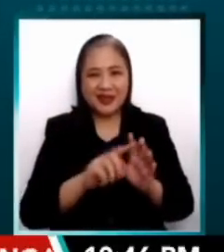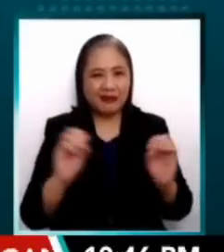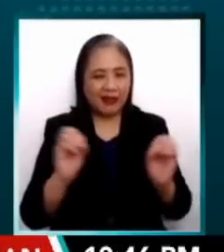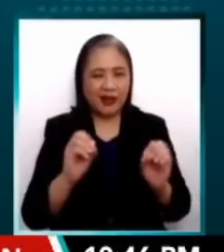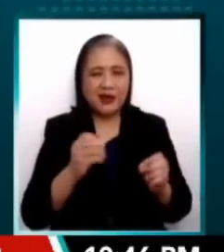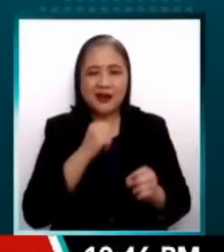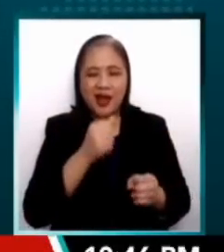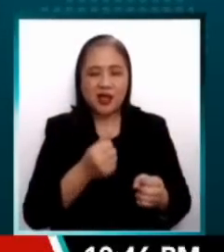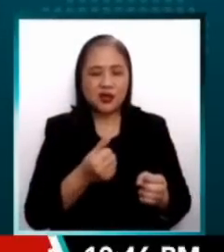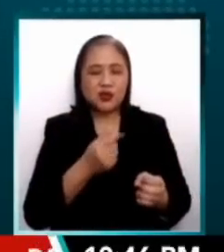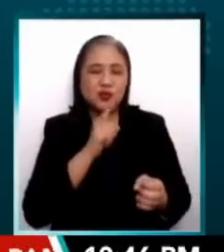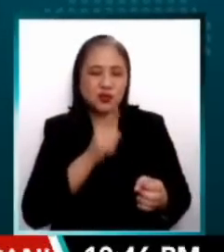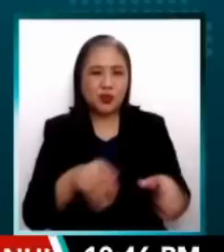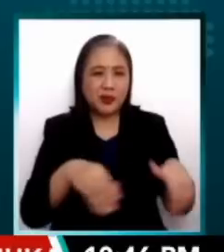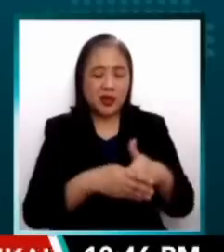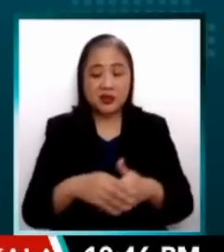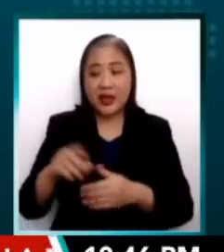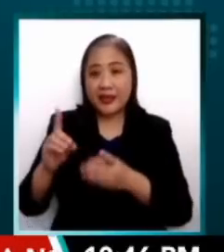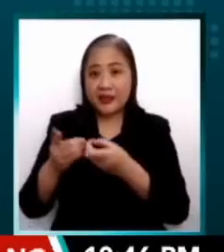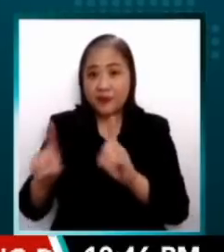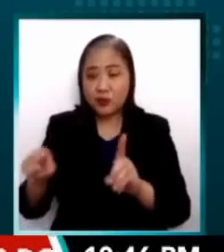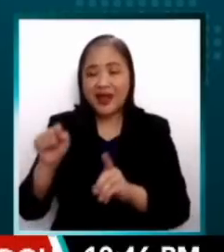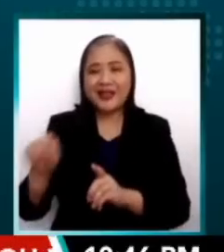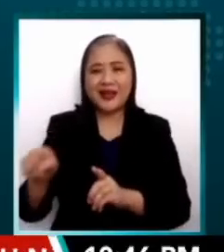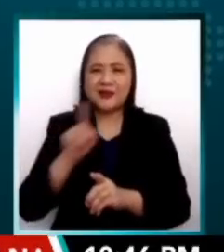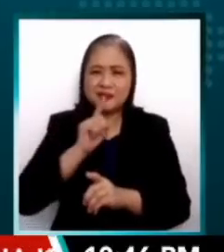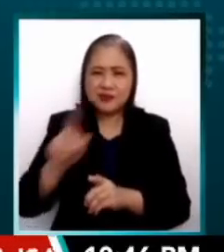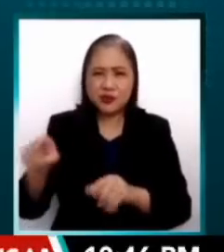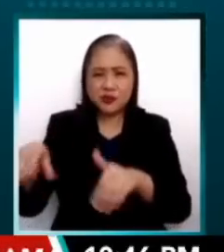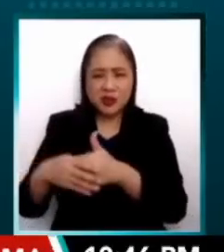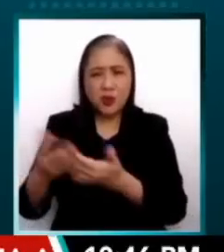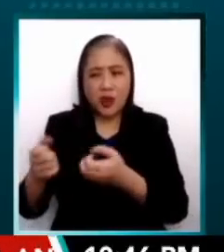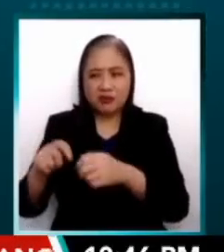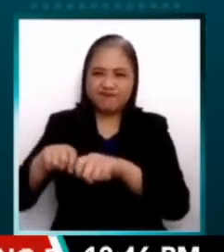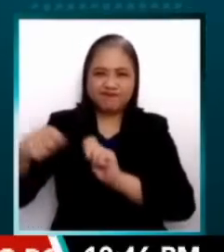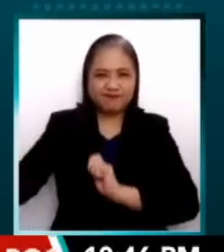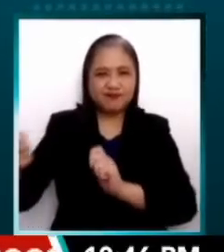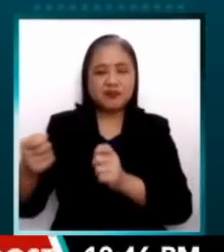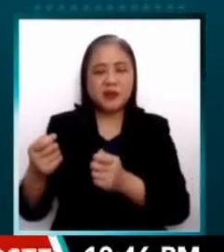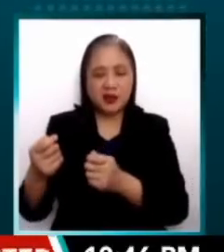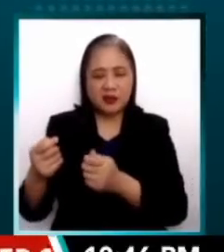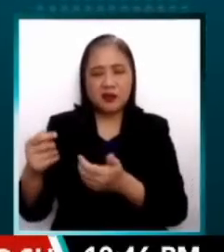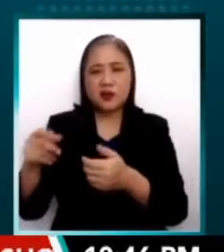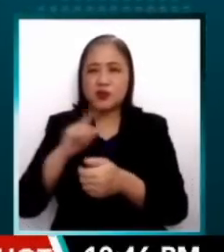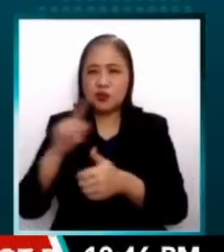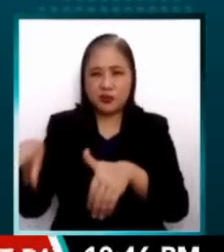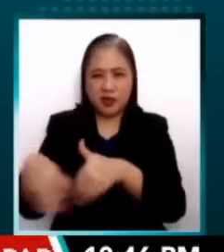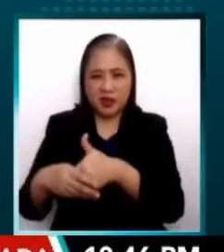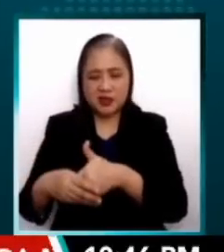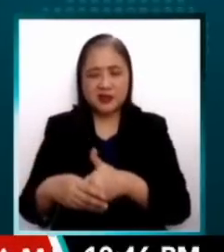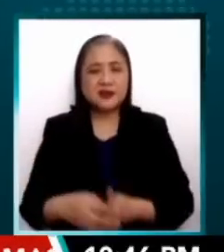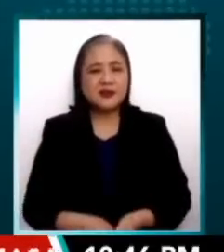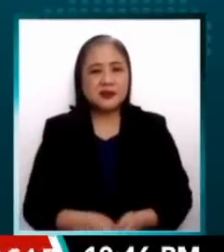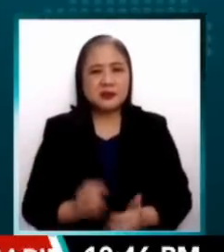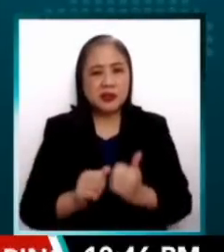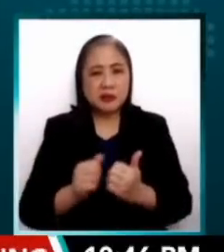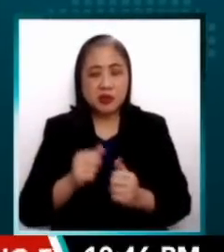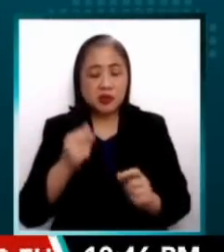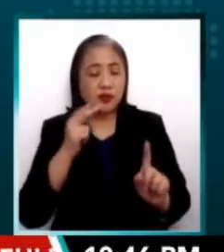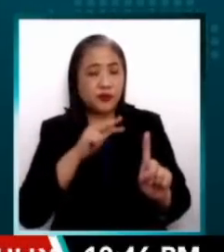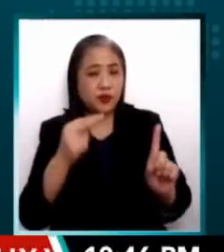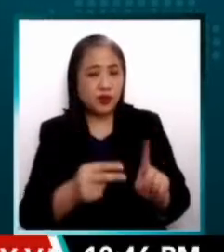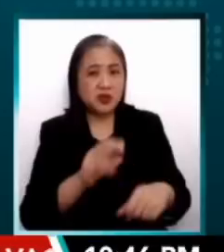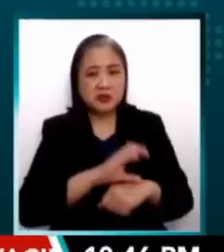kasi, you are talking about a valid marriage and you would like to invalidate it. At hindi naman din yung kumbaga sa pananaw ng simbahan pwede.